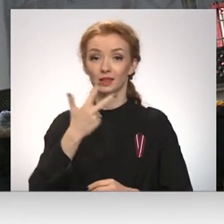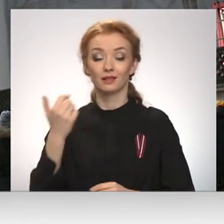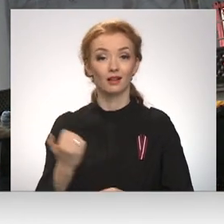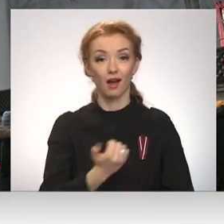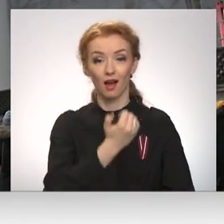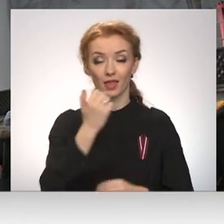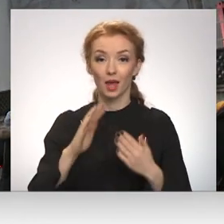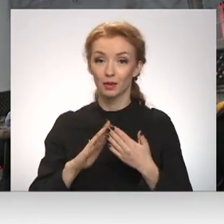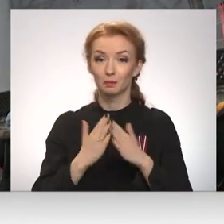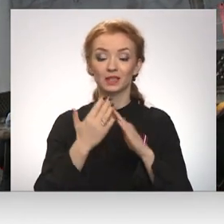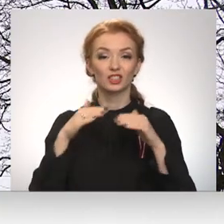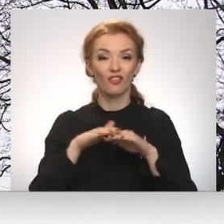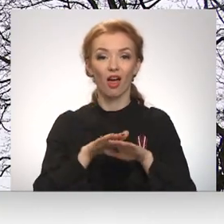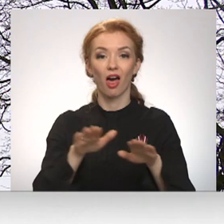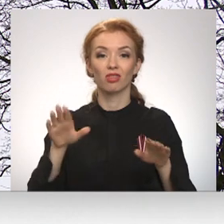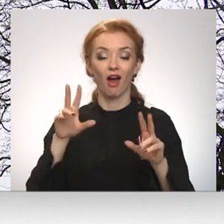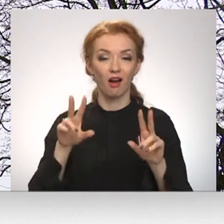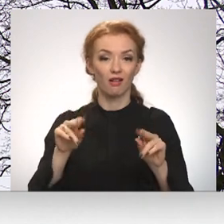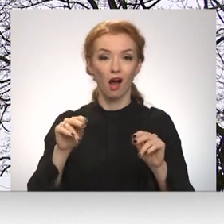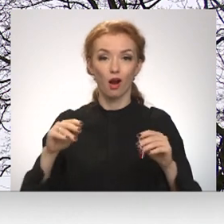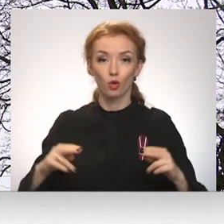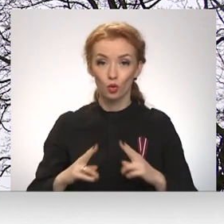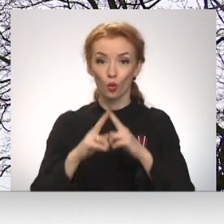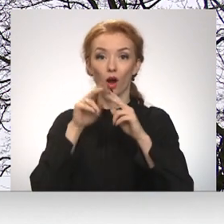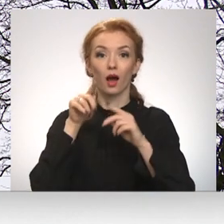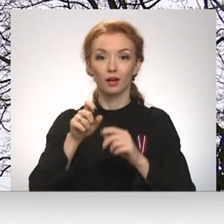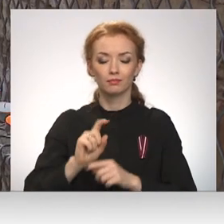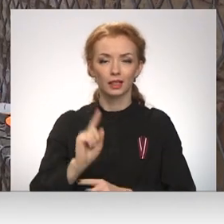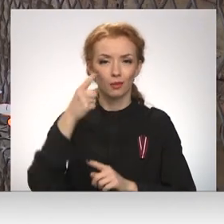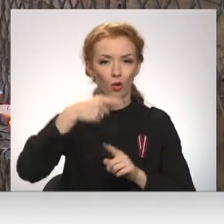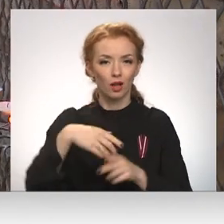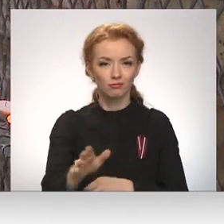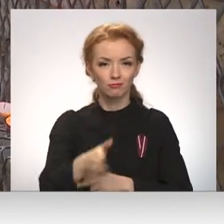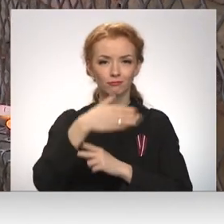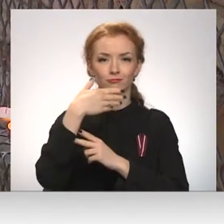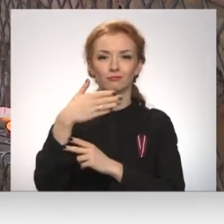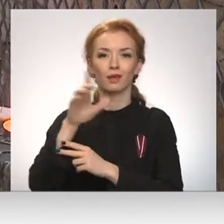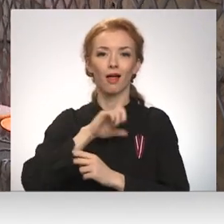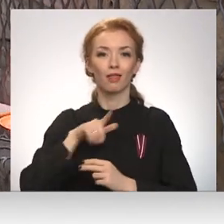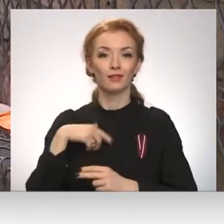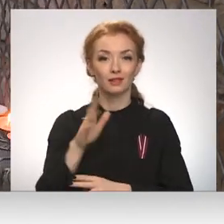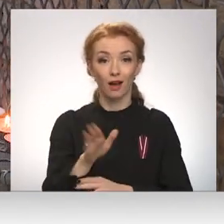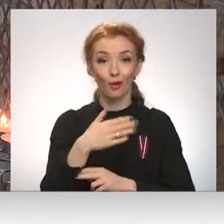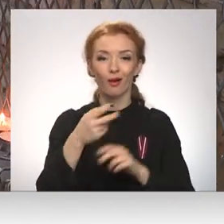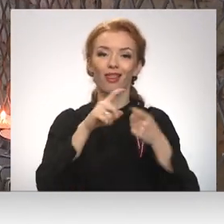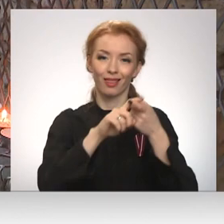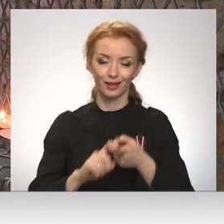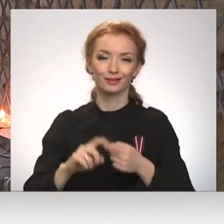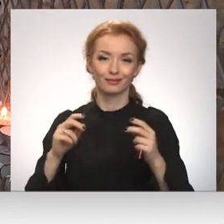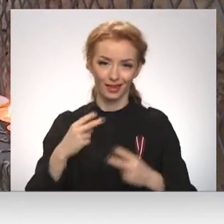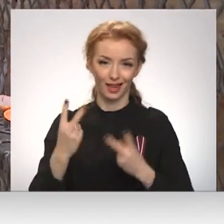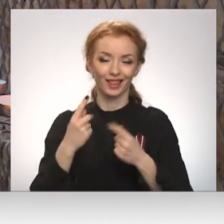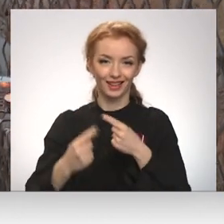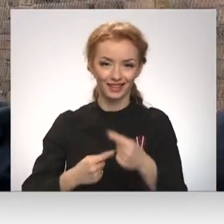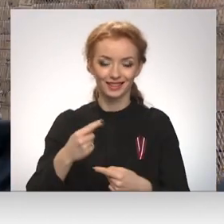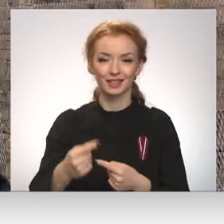pils svētā gara tornī pirmo reizi tika pacelts sarkanbalt sarkanais karogs, un tad tradīcija arī sākās. Tanī